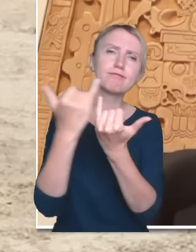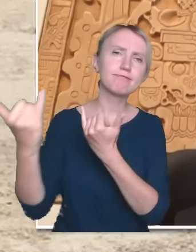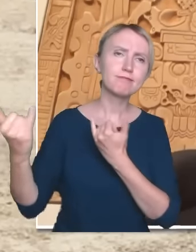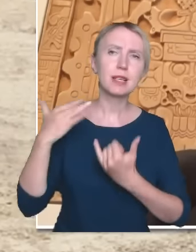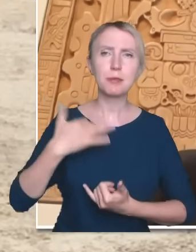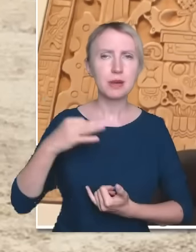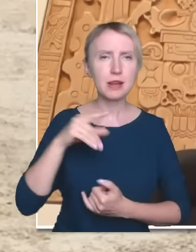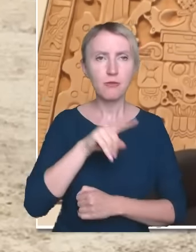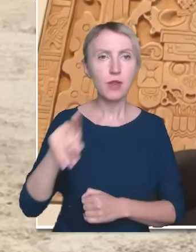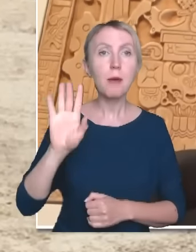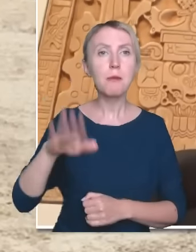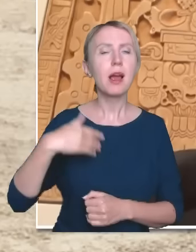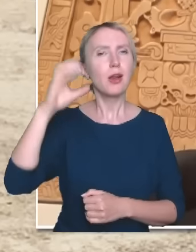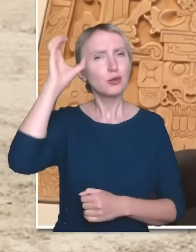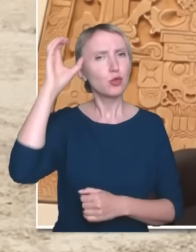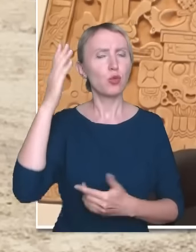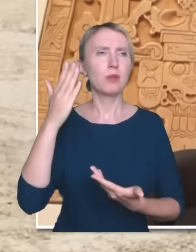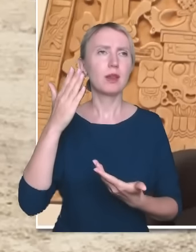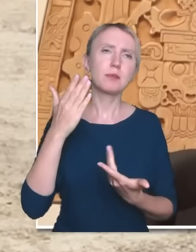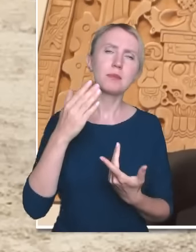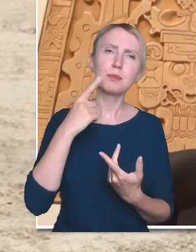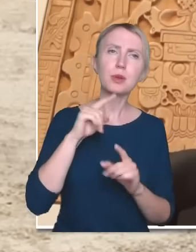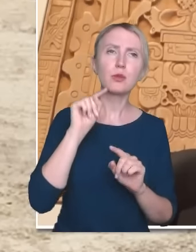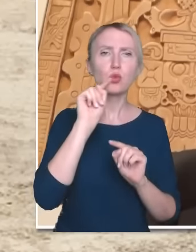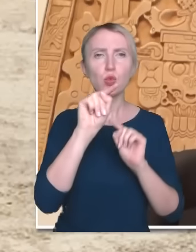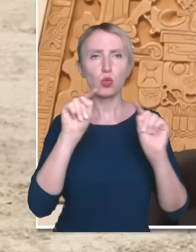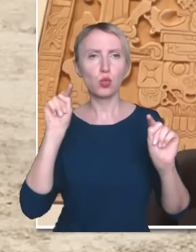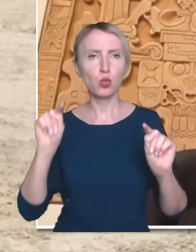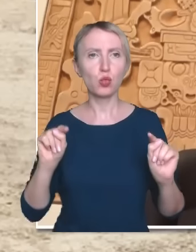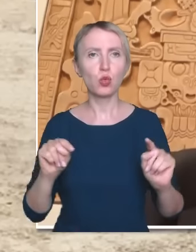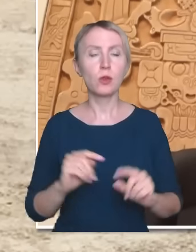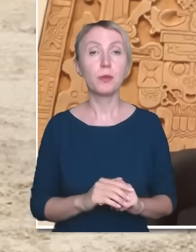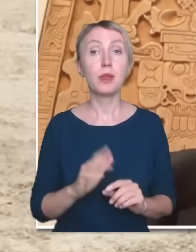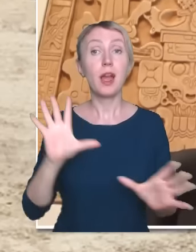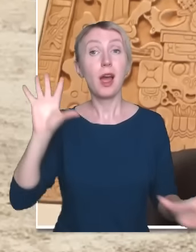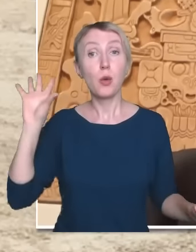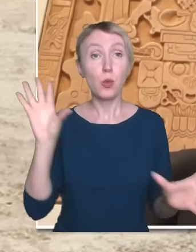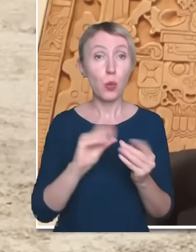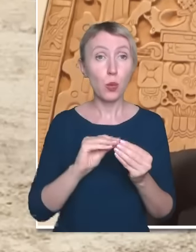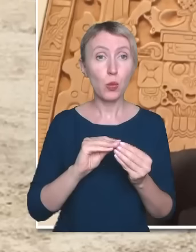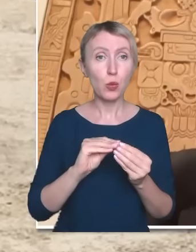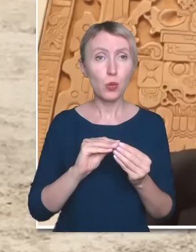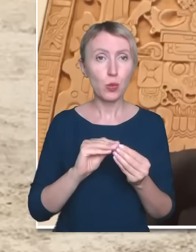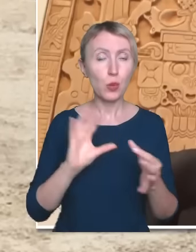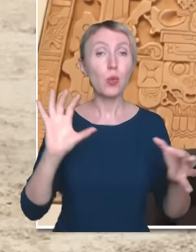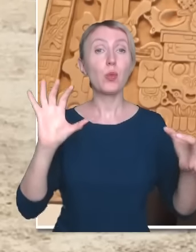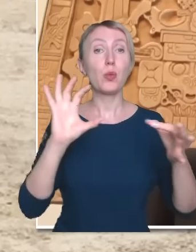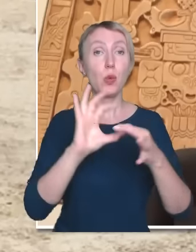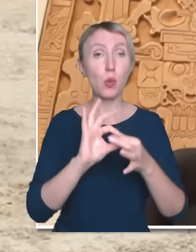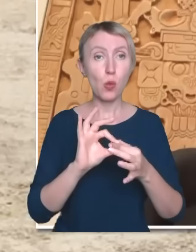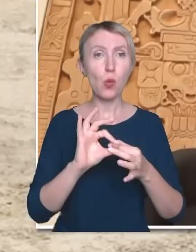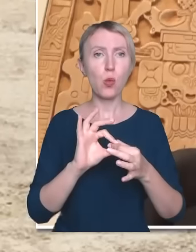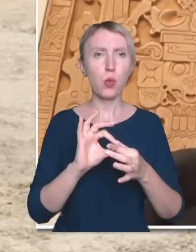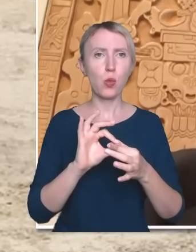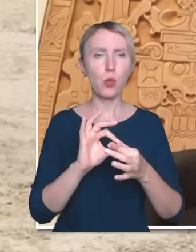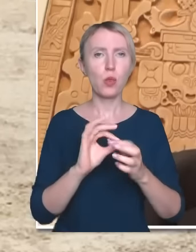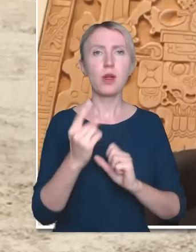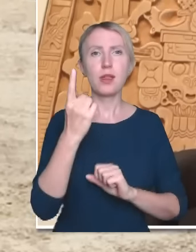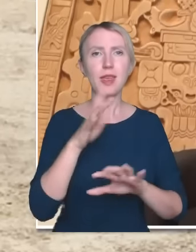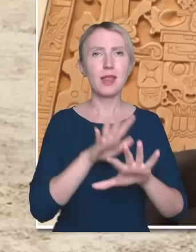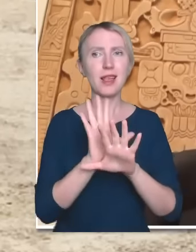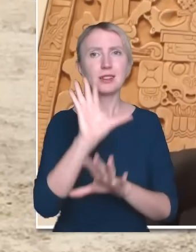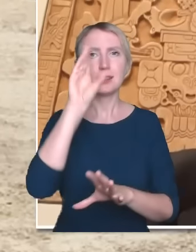prywatnych zdolności szczątkowe. Jeżeli zebrać by je do jednego systemu,